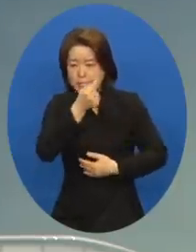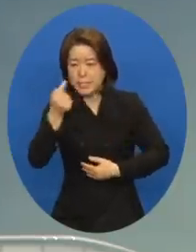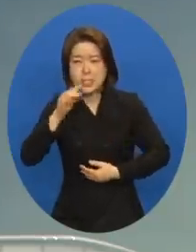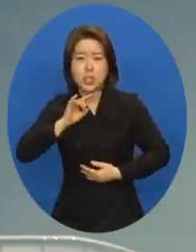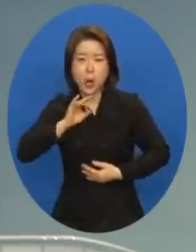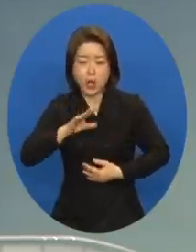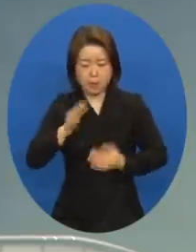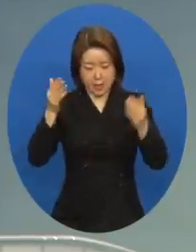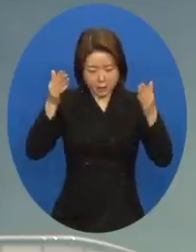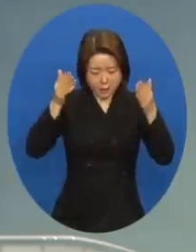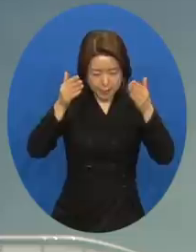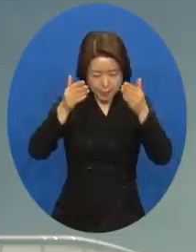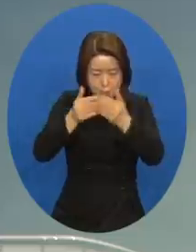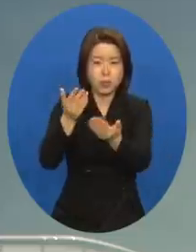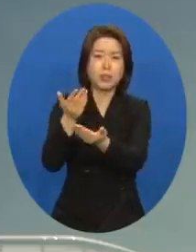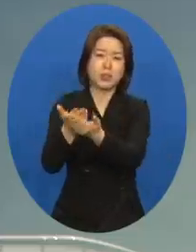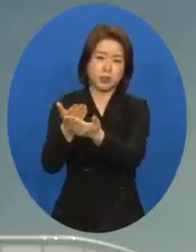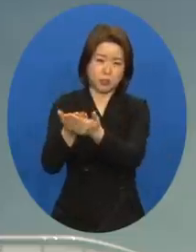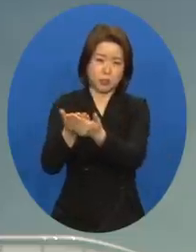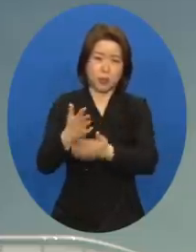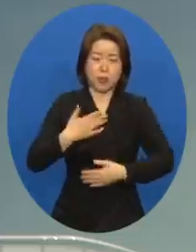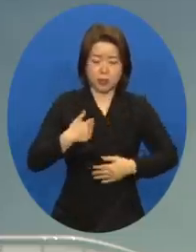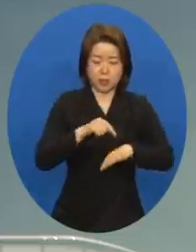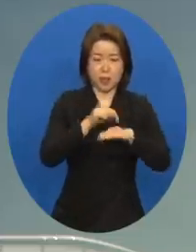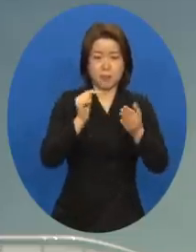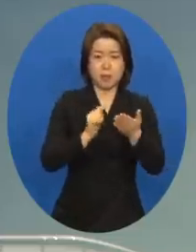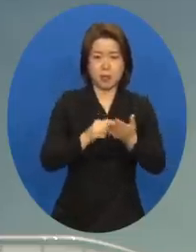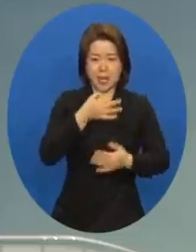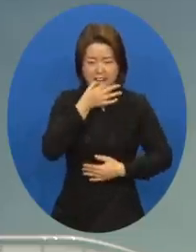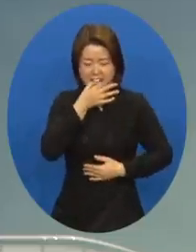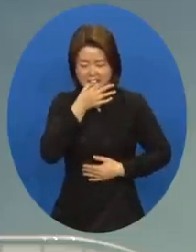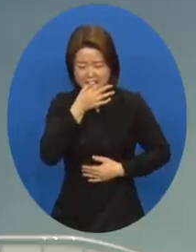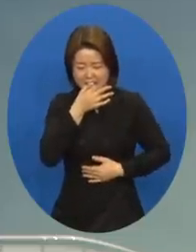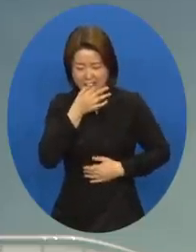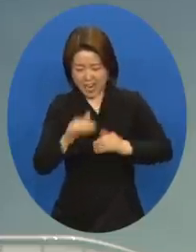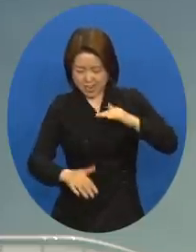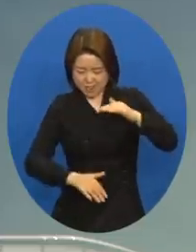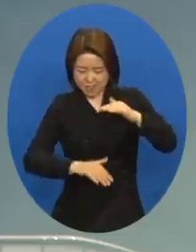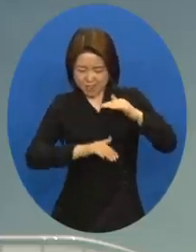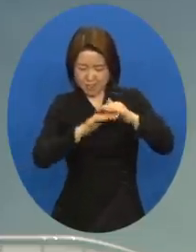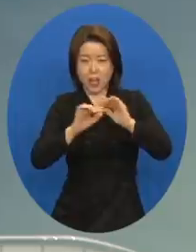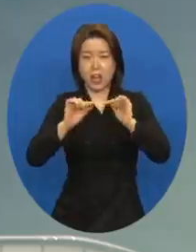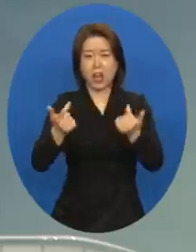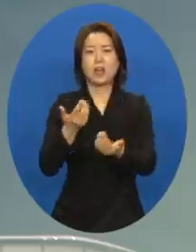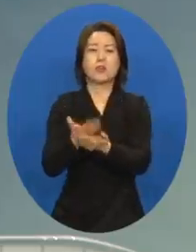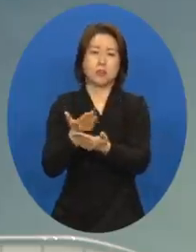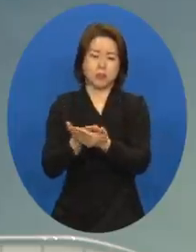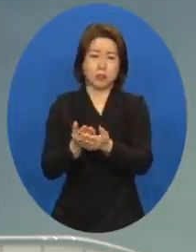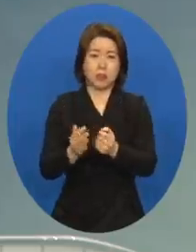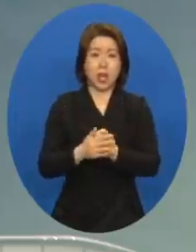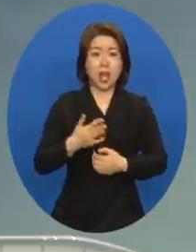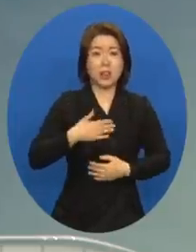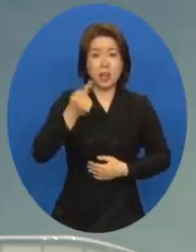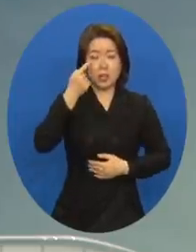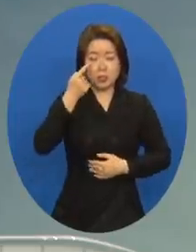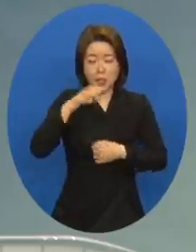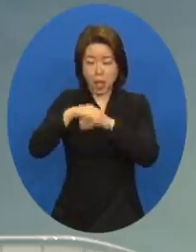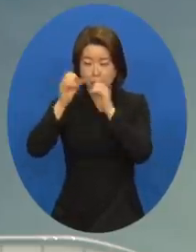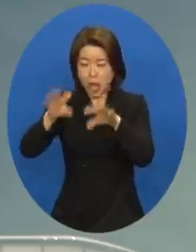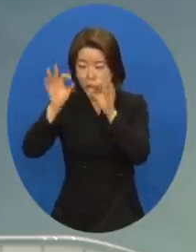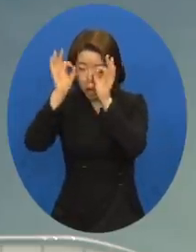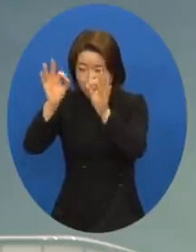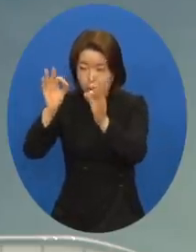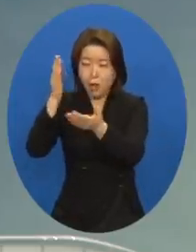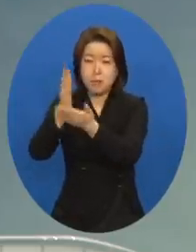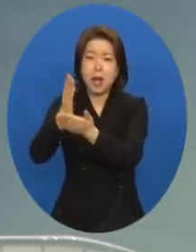증거에만 몰두하게 하시고 내 마음이 탐욕으로 치닫지 않게 해 주십시오. 내 눈이 헛된 것을 보지 않게